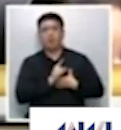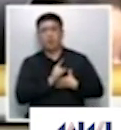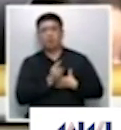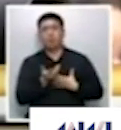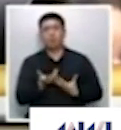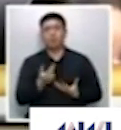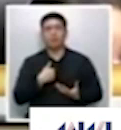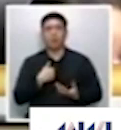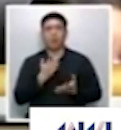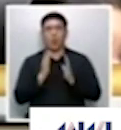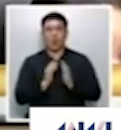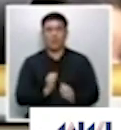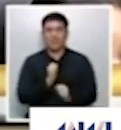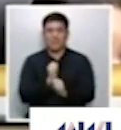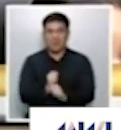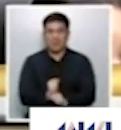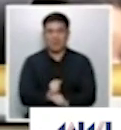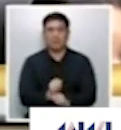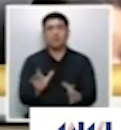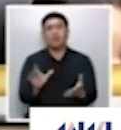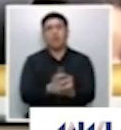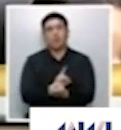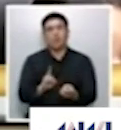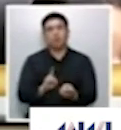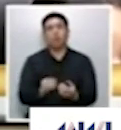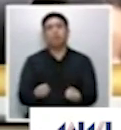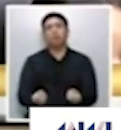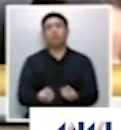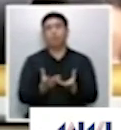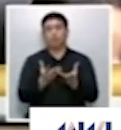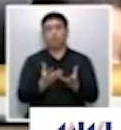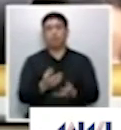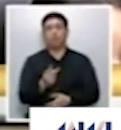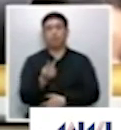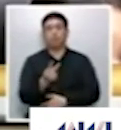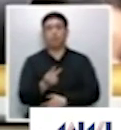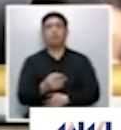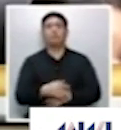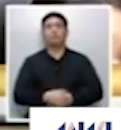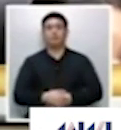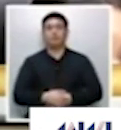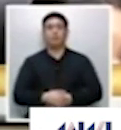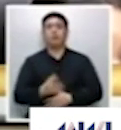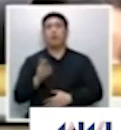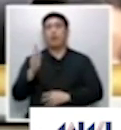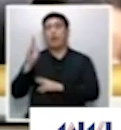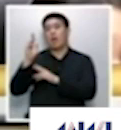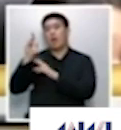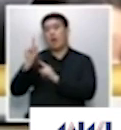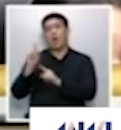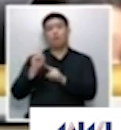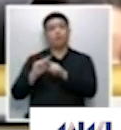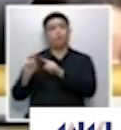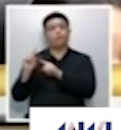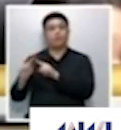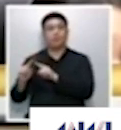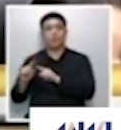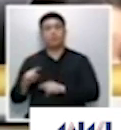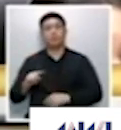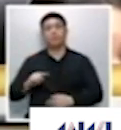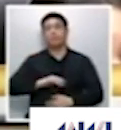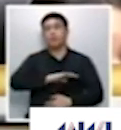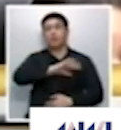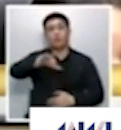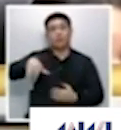ถูกกระทำและต่อสังคมท่านประธานที่เคารพครับข่าวคราวต่างๆออกมาทุกวัน